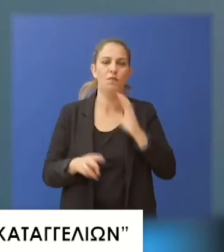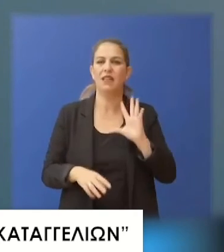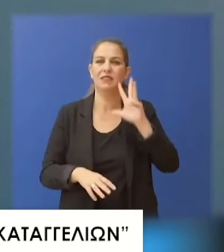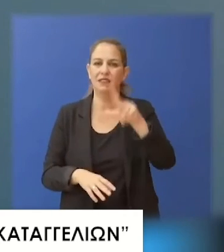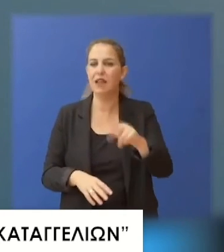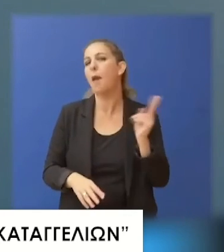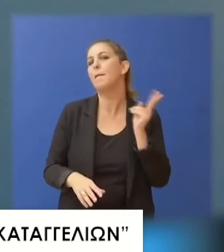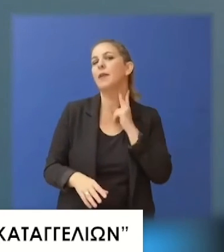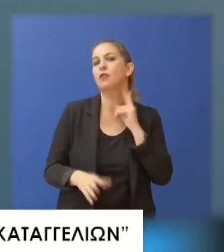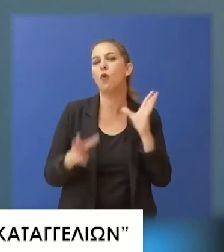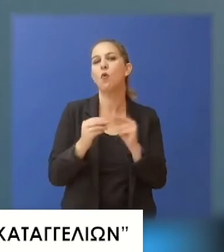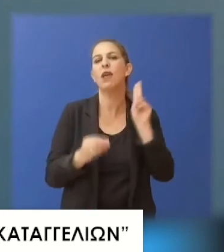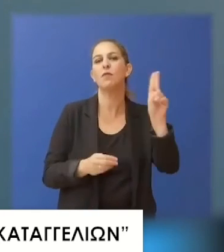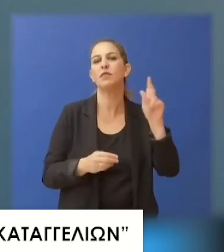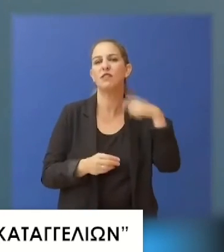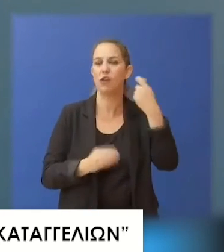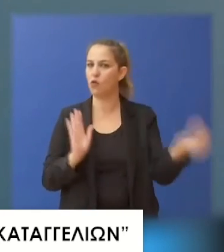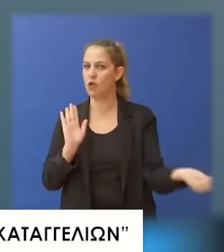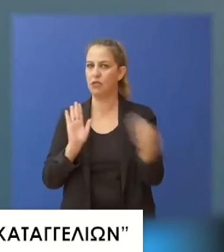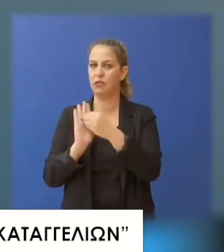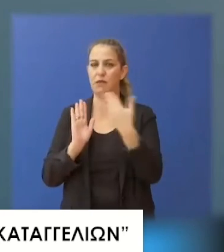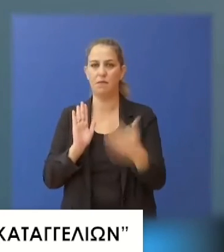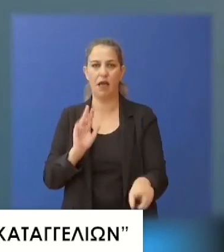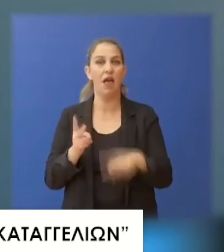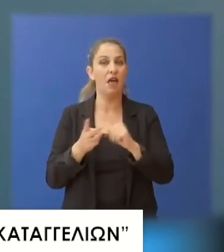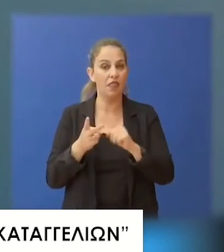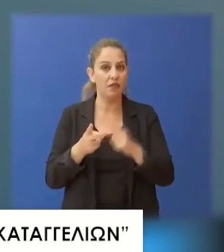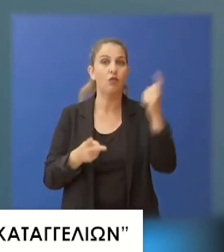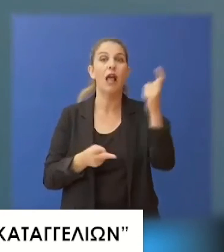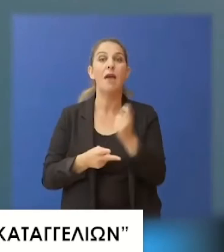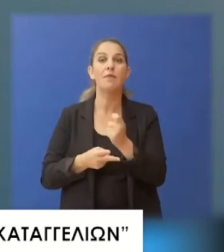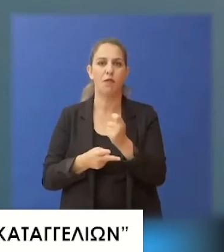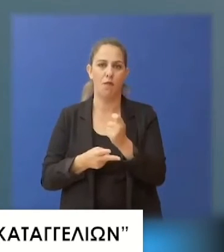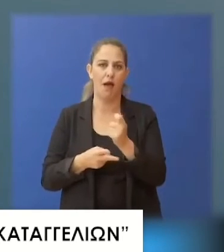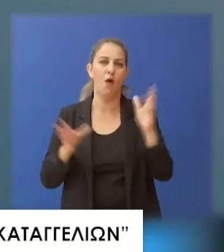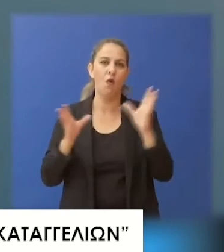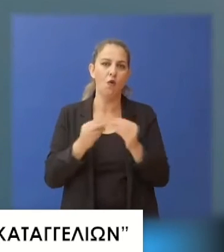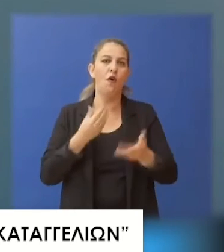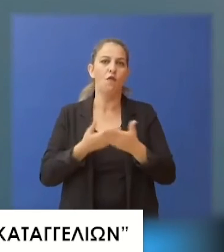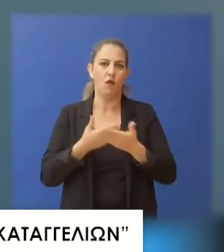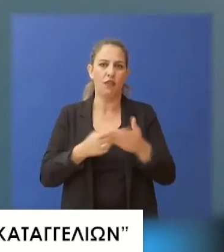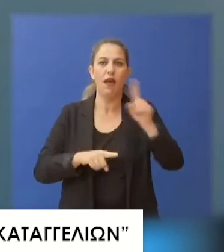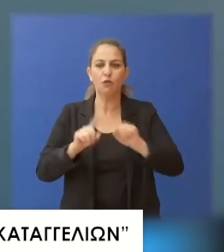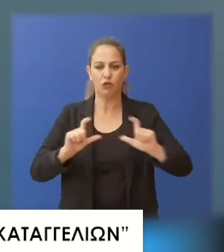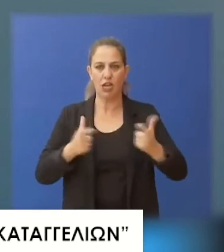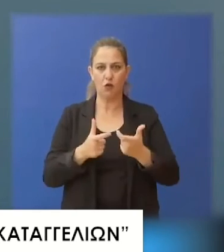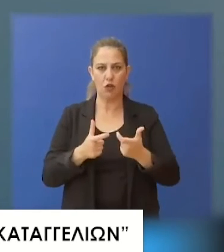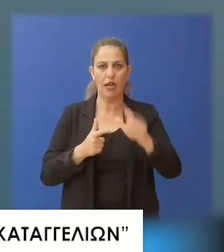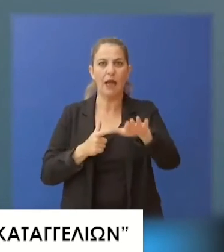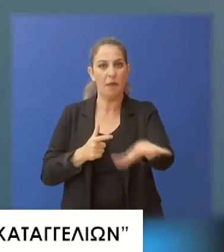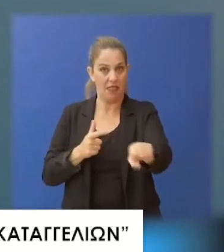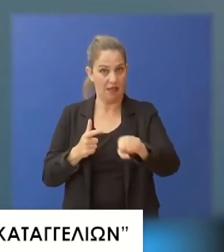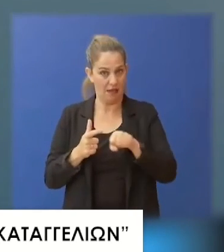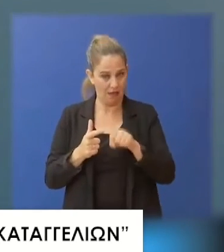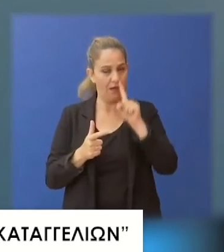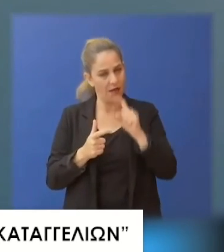Υποψηφίων Γονέων. Δεύτερον, στη θέσπιση του επιδόματος αναδοχής, ως οικονομική ενίσχυση προς όλες τις ανάδοχες οικογένειες που κυμαίνεται από